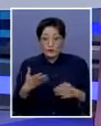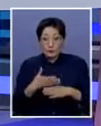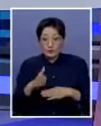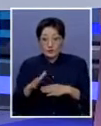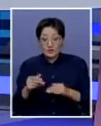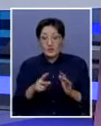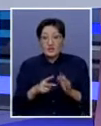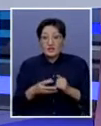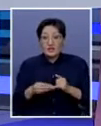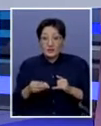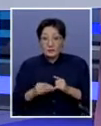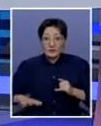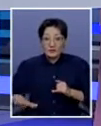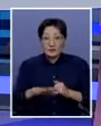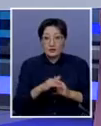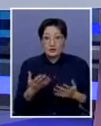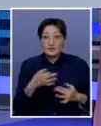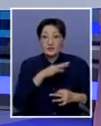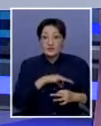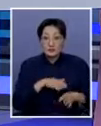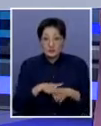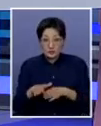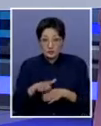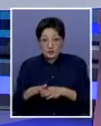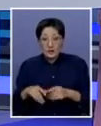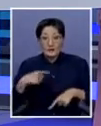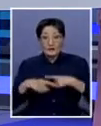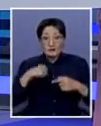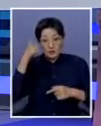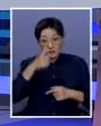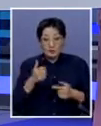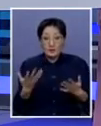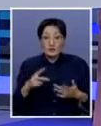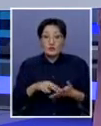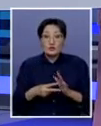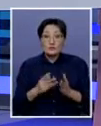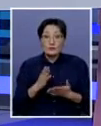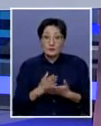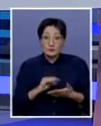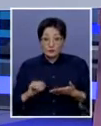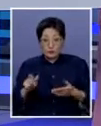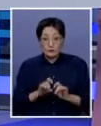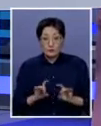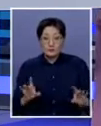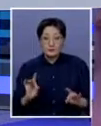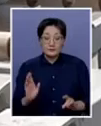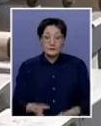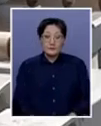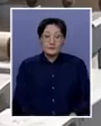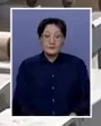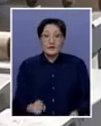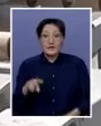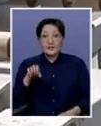бөлінген жер телімдері қаншалықты тиімді игерілді. Келер жылға жоспар қандай? Ұлағат Арғын баяндайды.